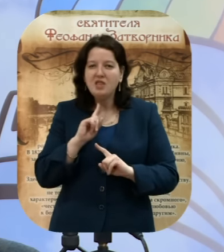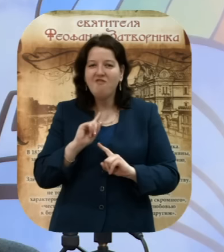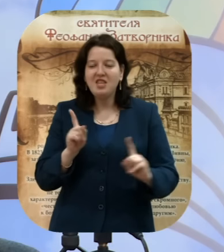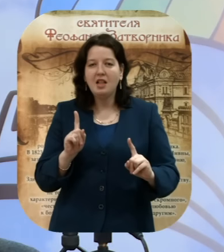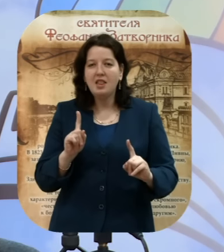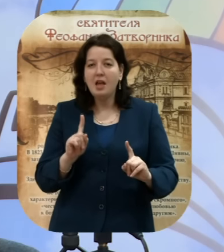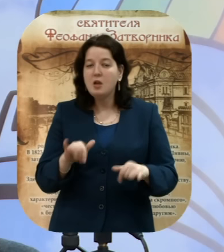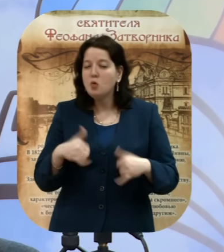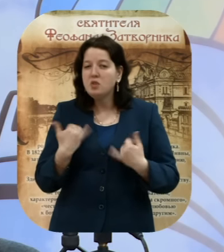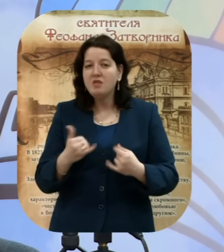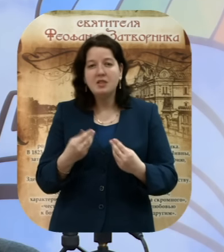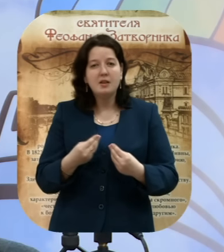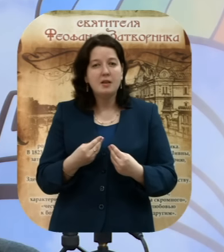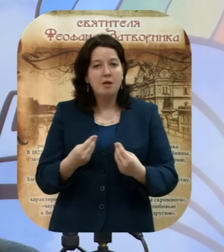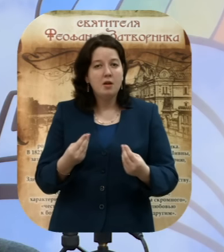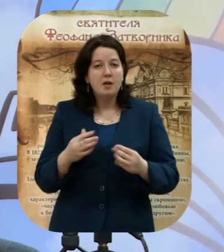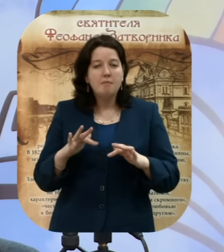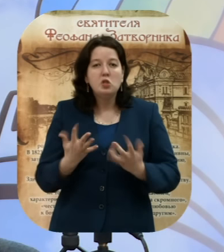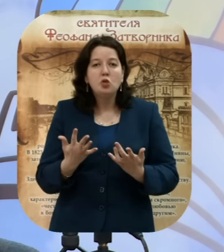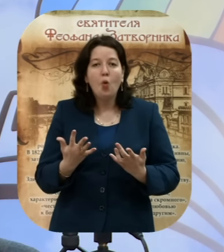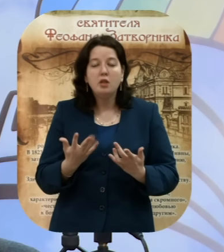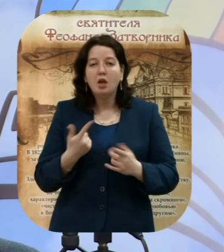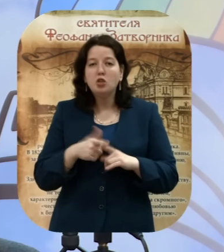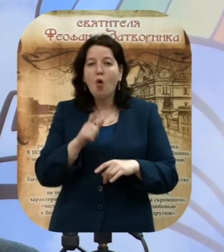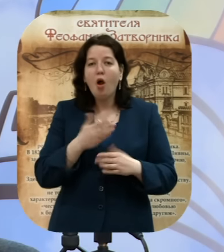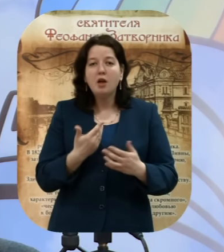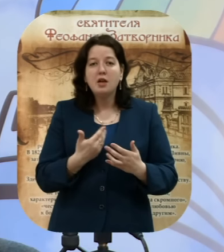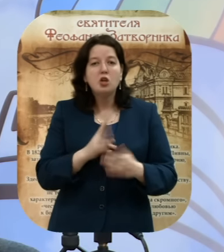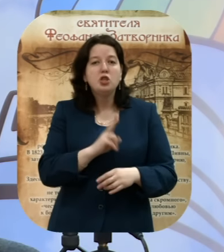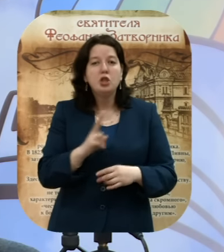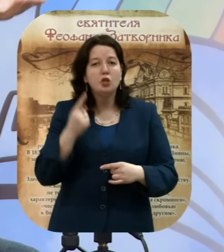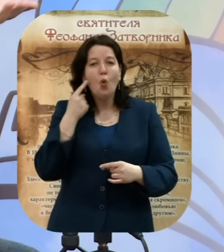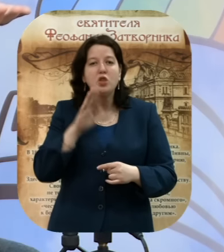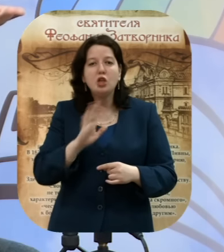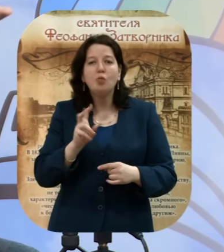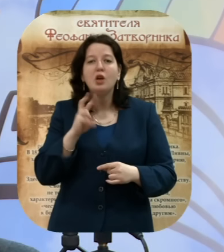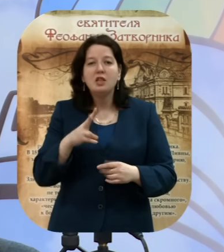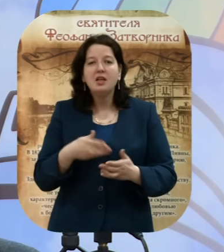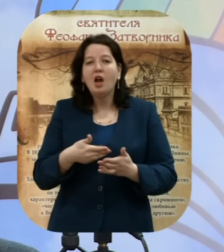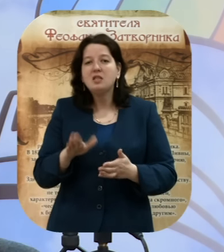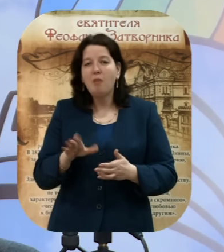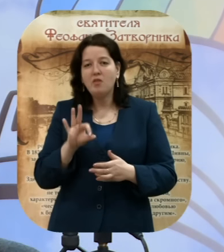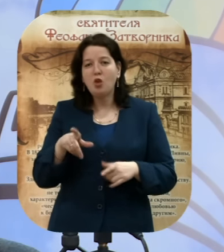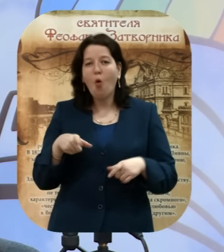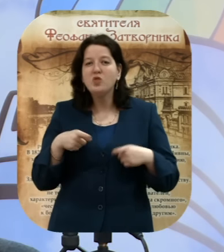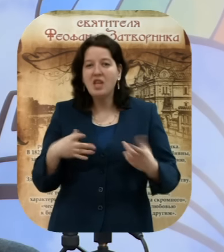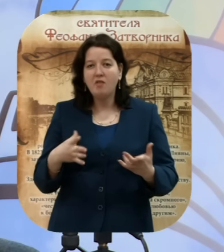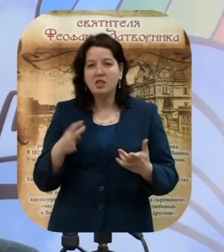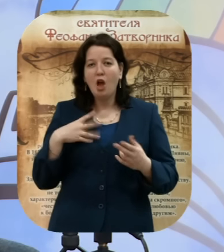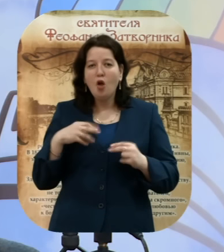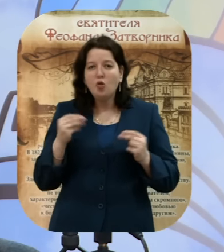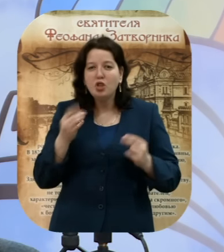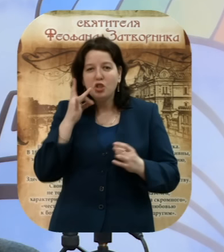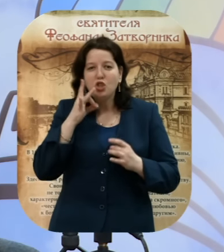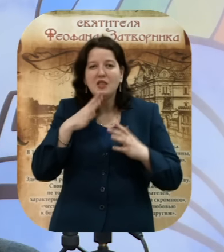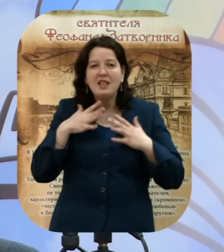вещь. Практически никто не думает, как избавиться от зависти, от тщеславия,